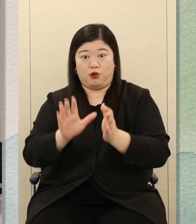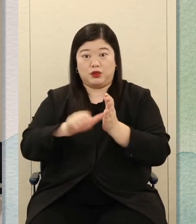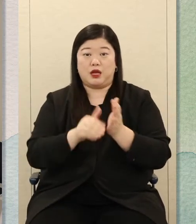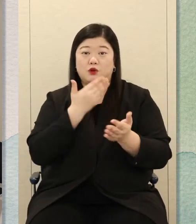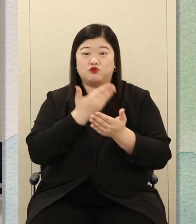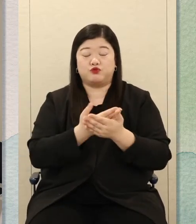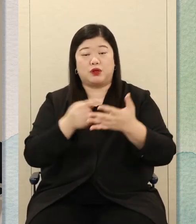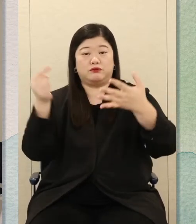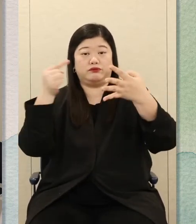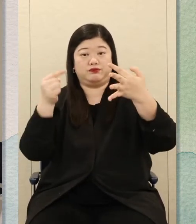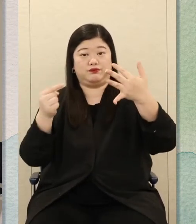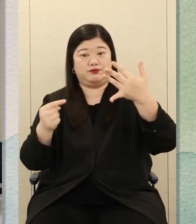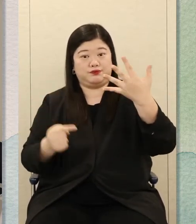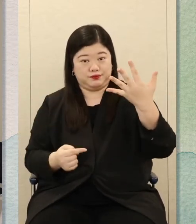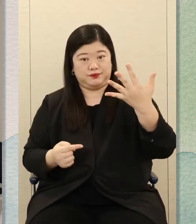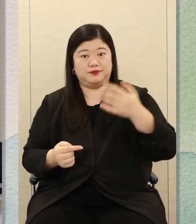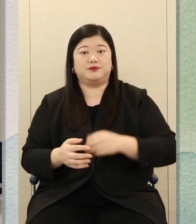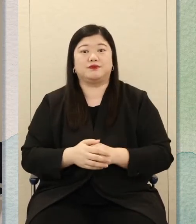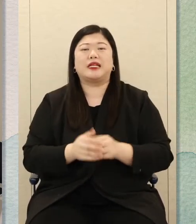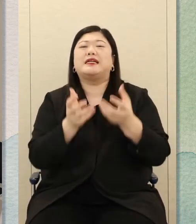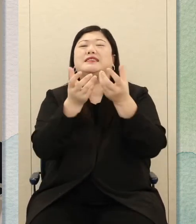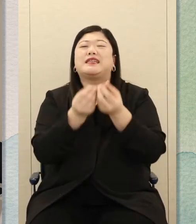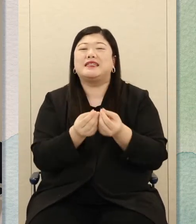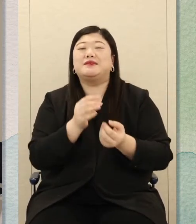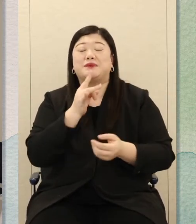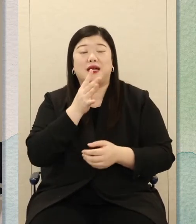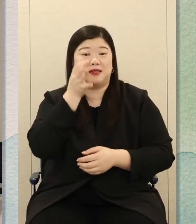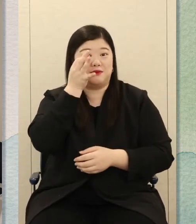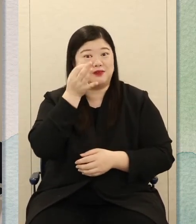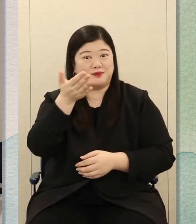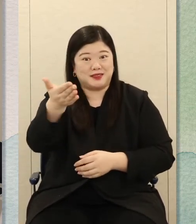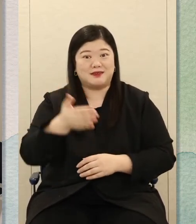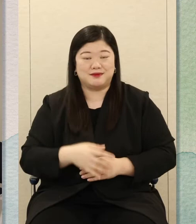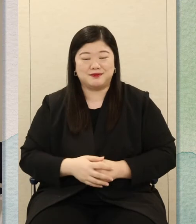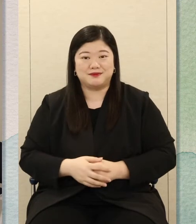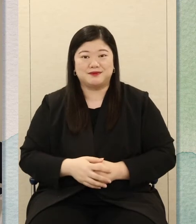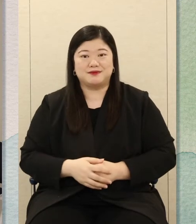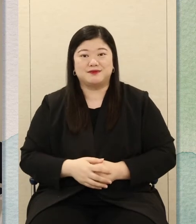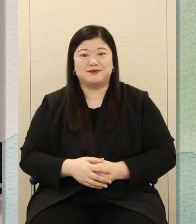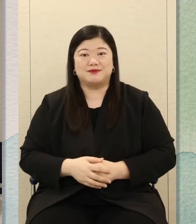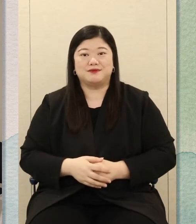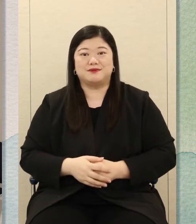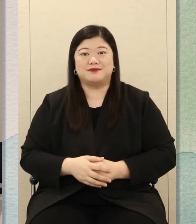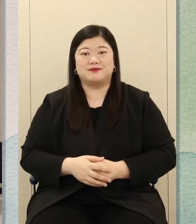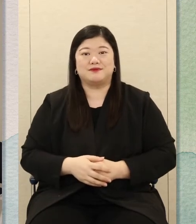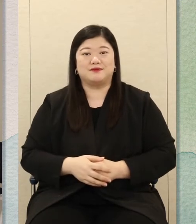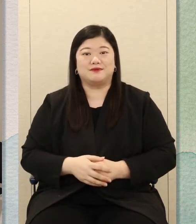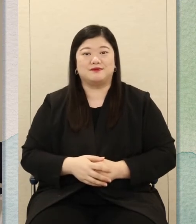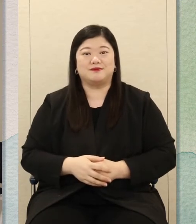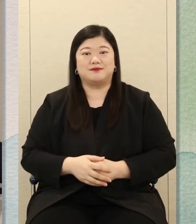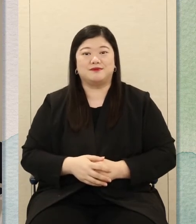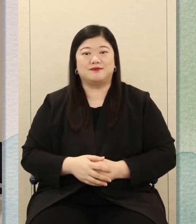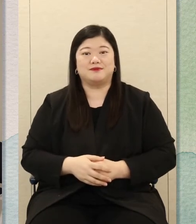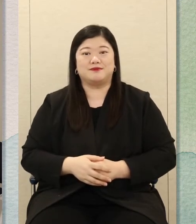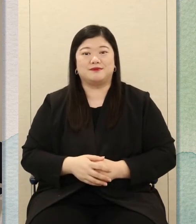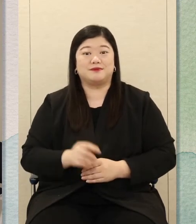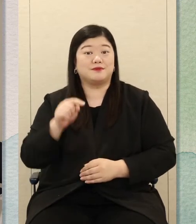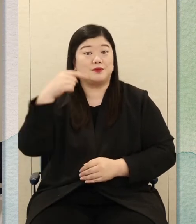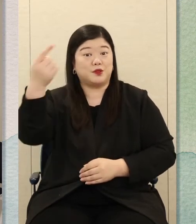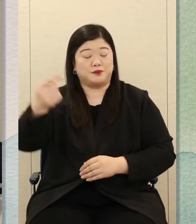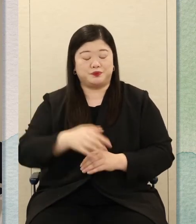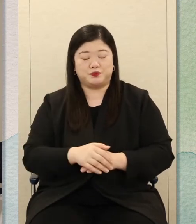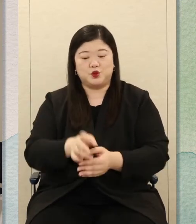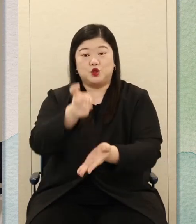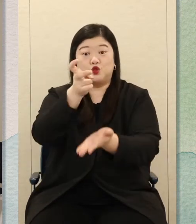중요한 것들은 그냥 예시로 쭉 보여드렸고요. 예, 규칙